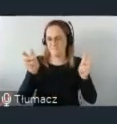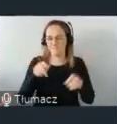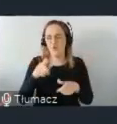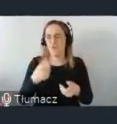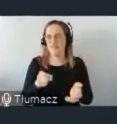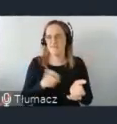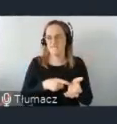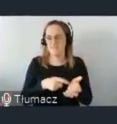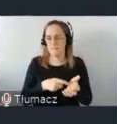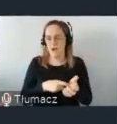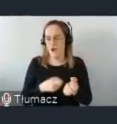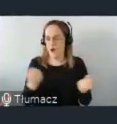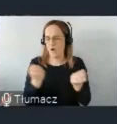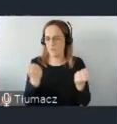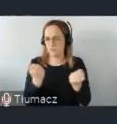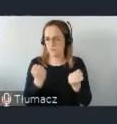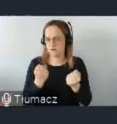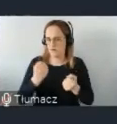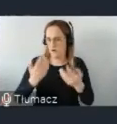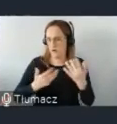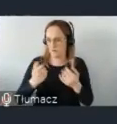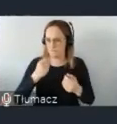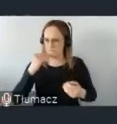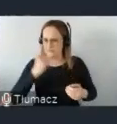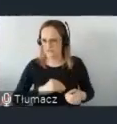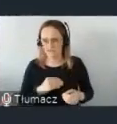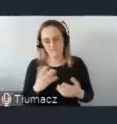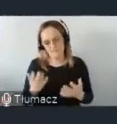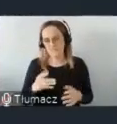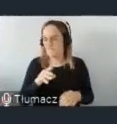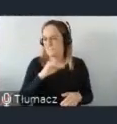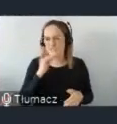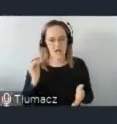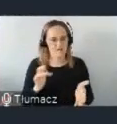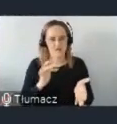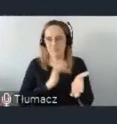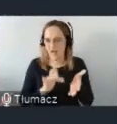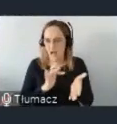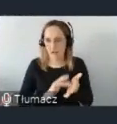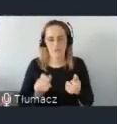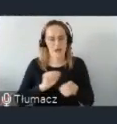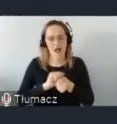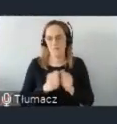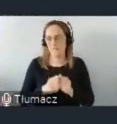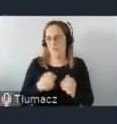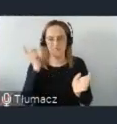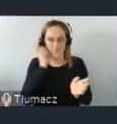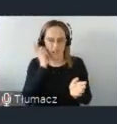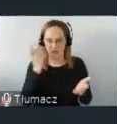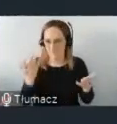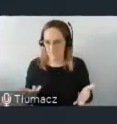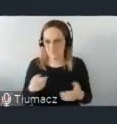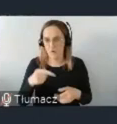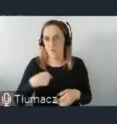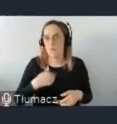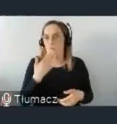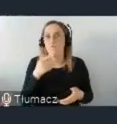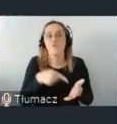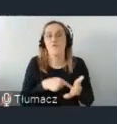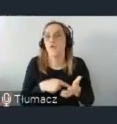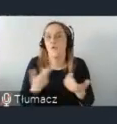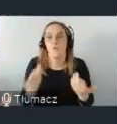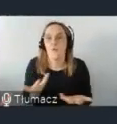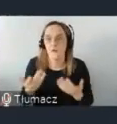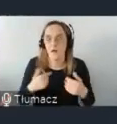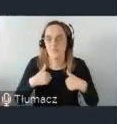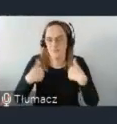tak drogiego sprzętu i właściwie smartfon i tablet wystarcza, żeby tą rzeczywistość rozszerzyć. Mówimy tutaj o tym, i tutaj